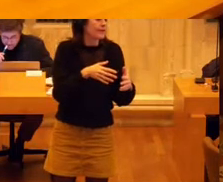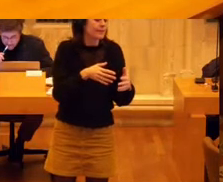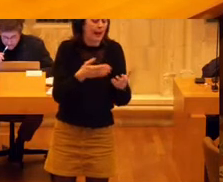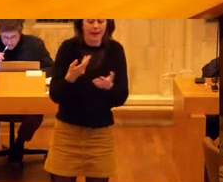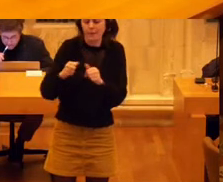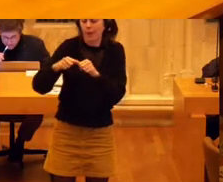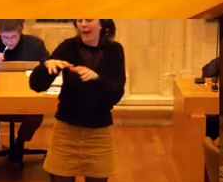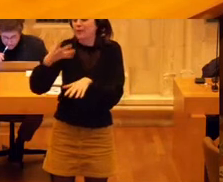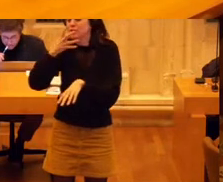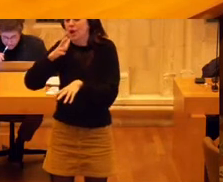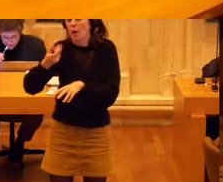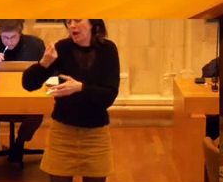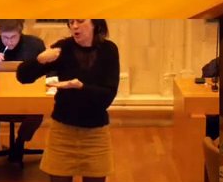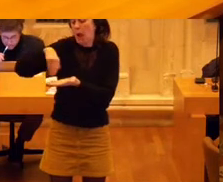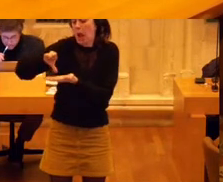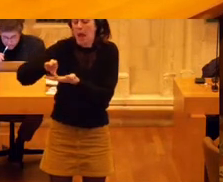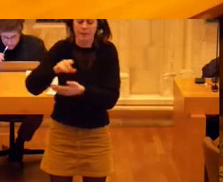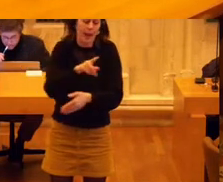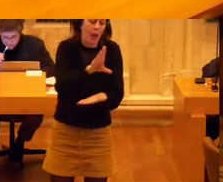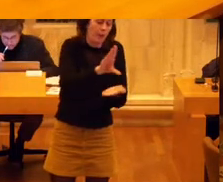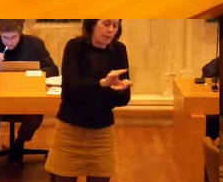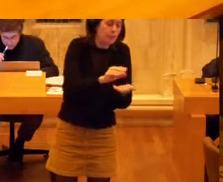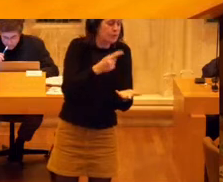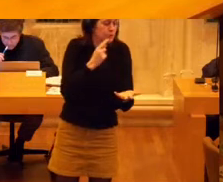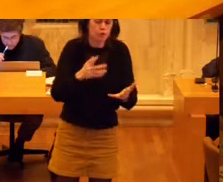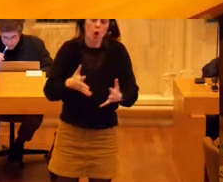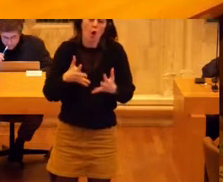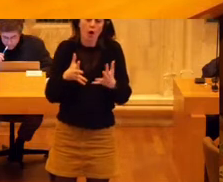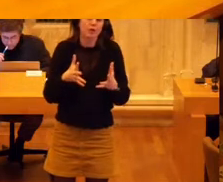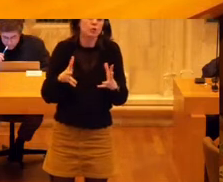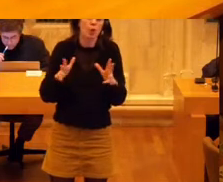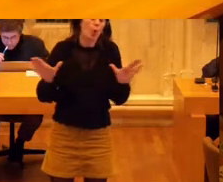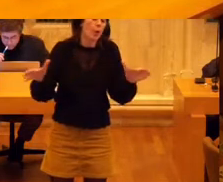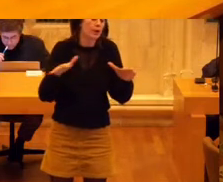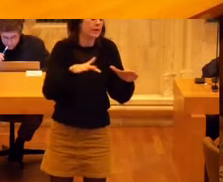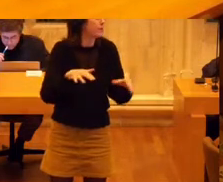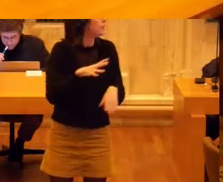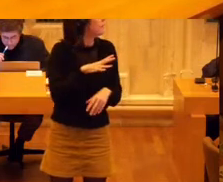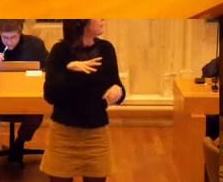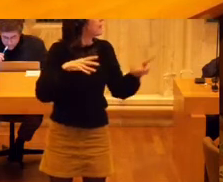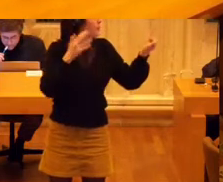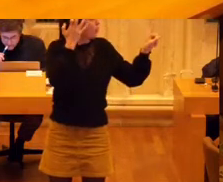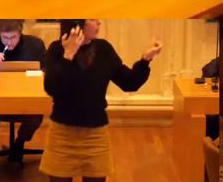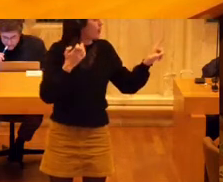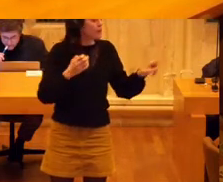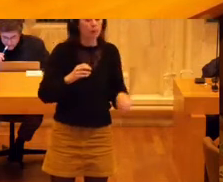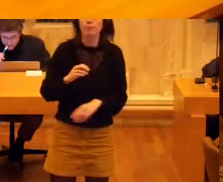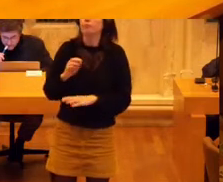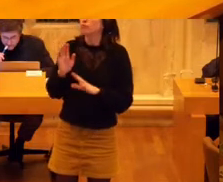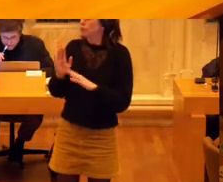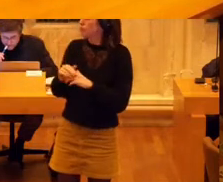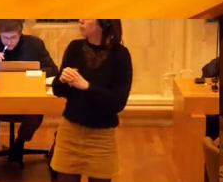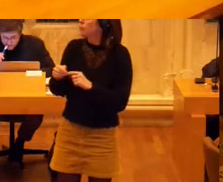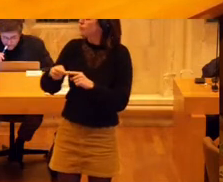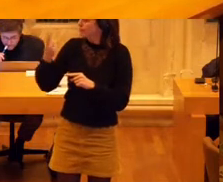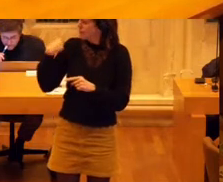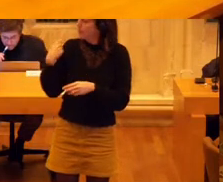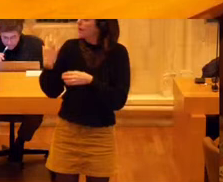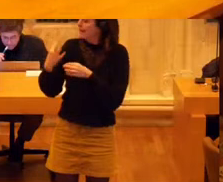participe à un engagement collectif. Madame Ovdanian. Oui, en septembre, nous avions vraiment